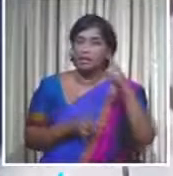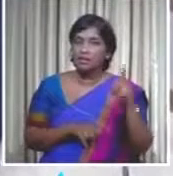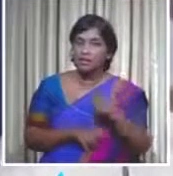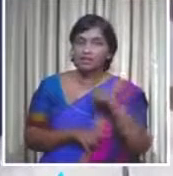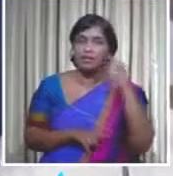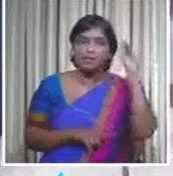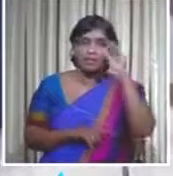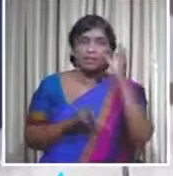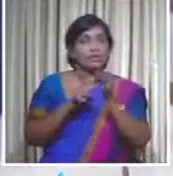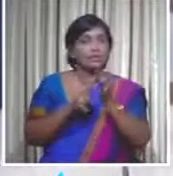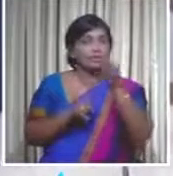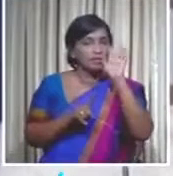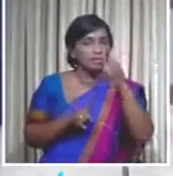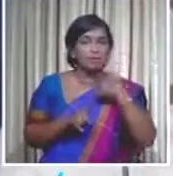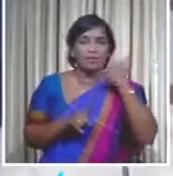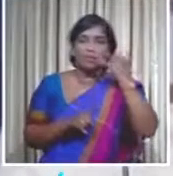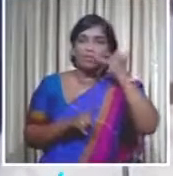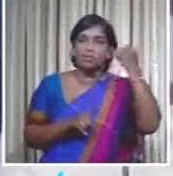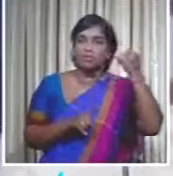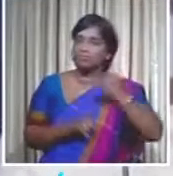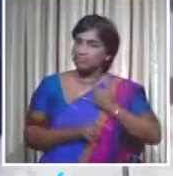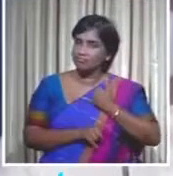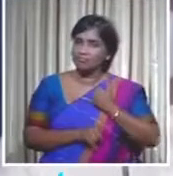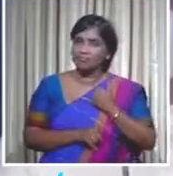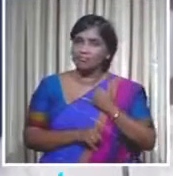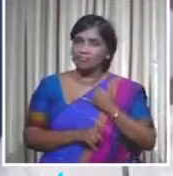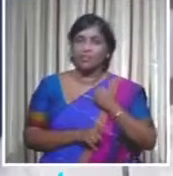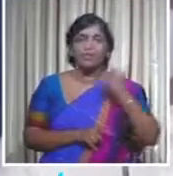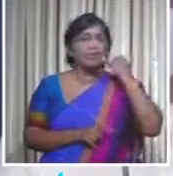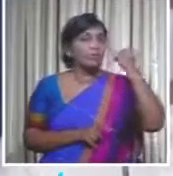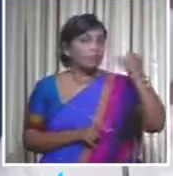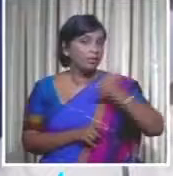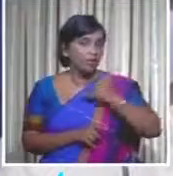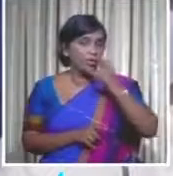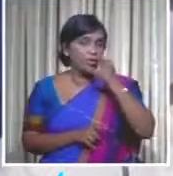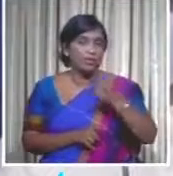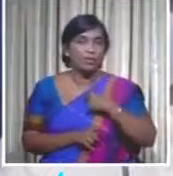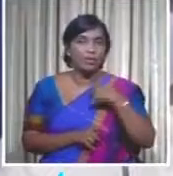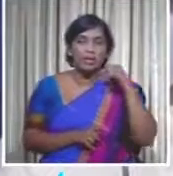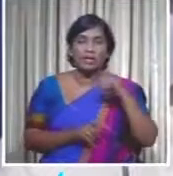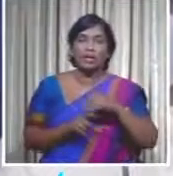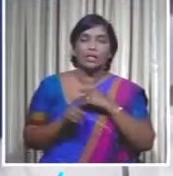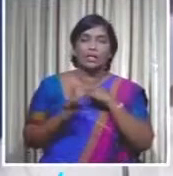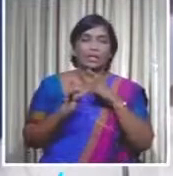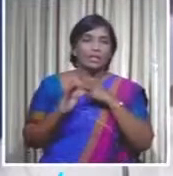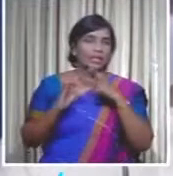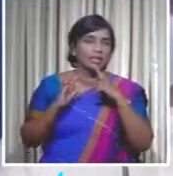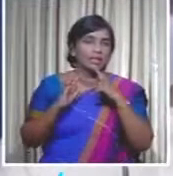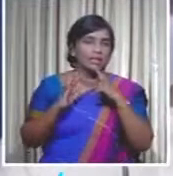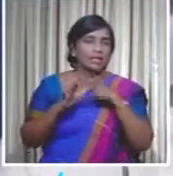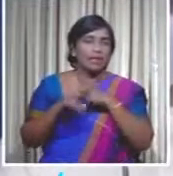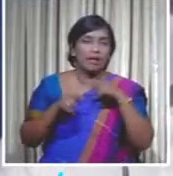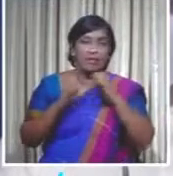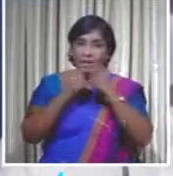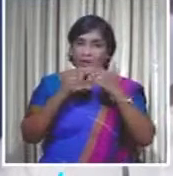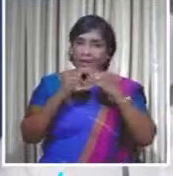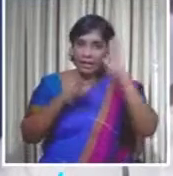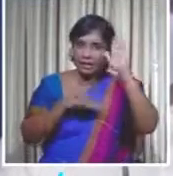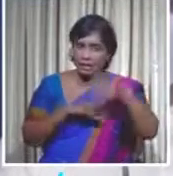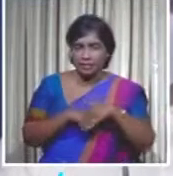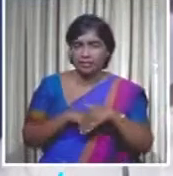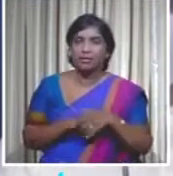खंदेवक जनाधिपतिमा मट दुरकथने कथा कला कथा करला किवा ईवा अद हवस ओया वेड एरिला यनगमन मेहे एनवद